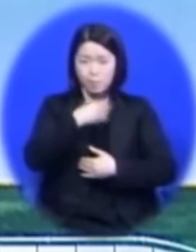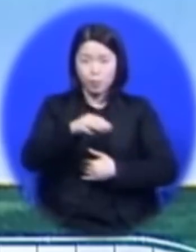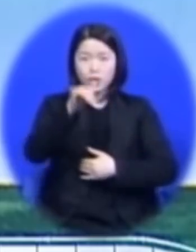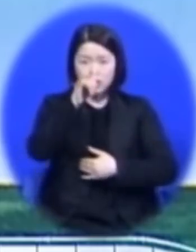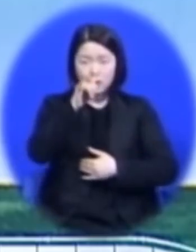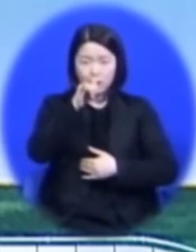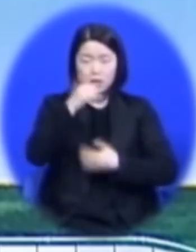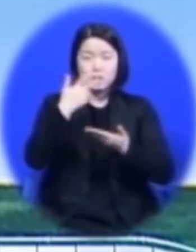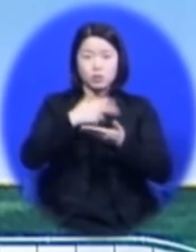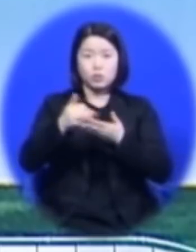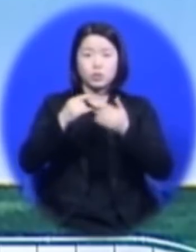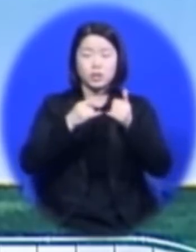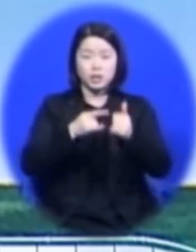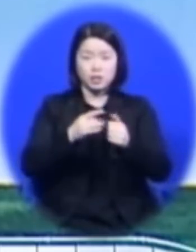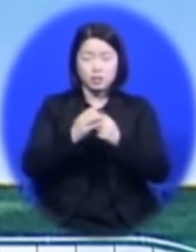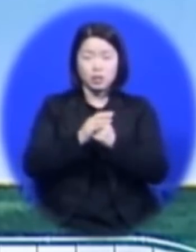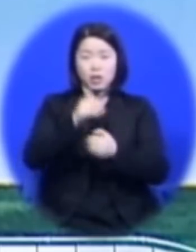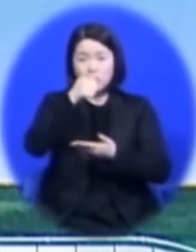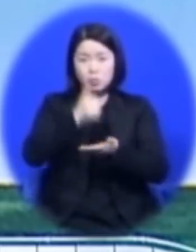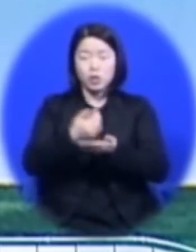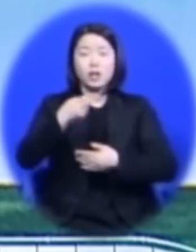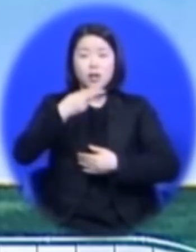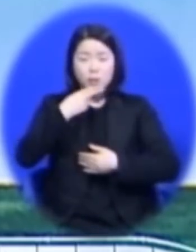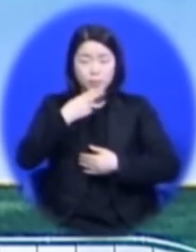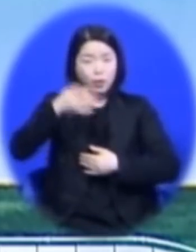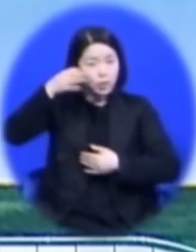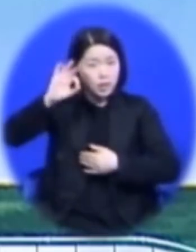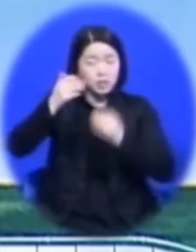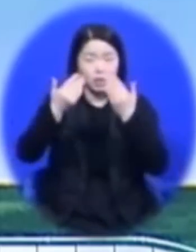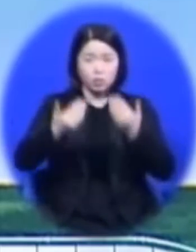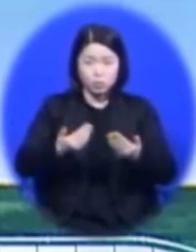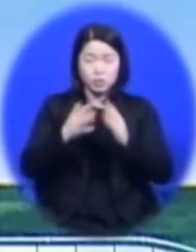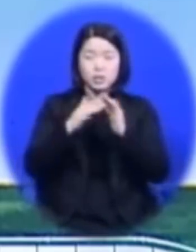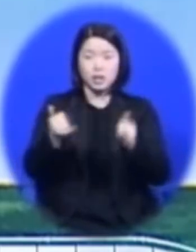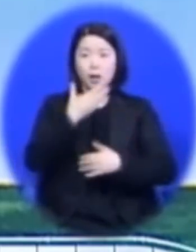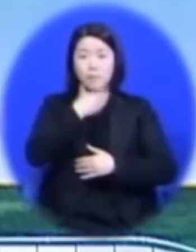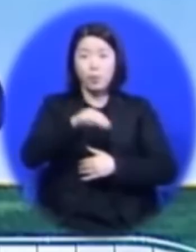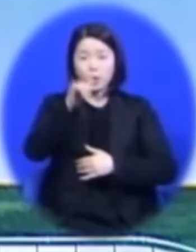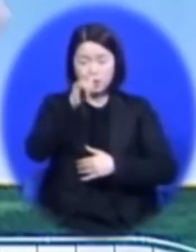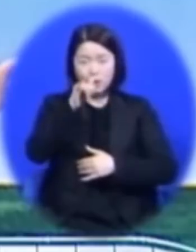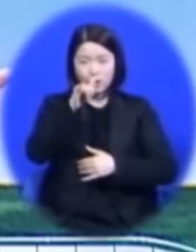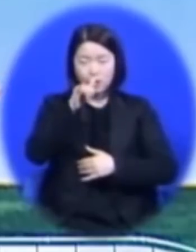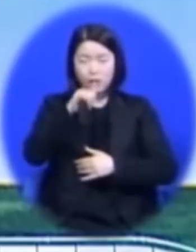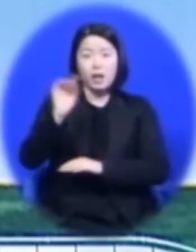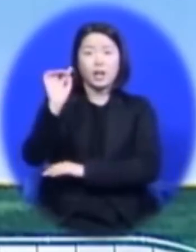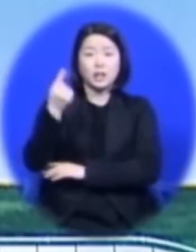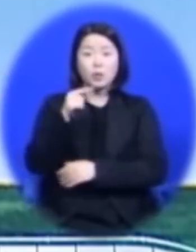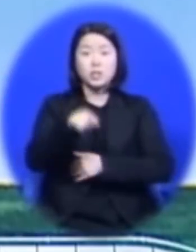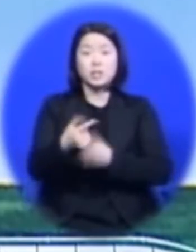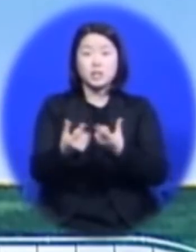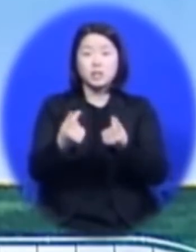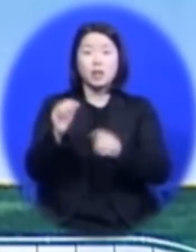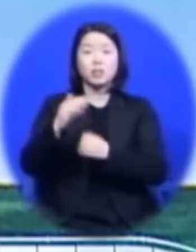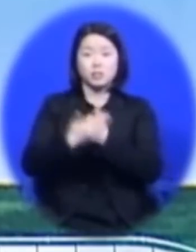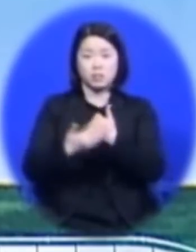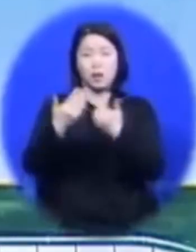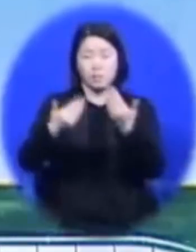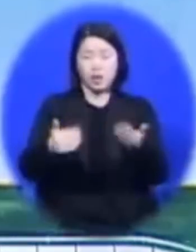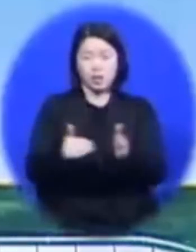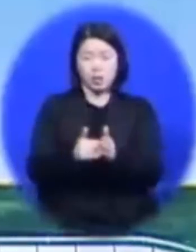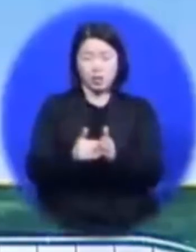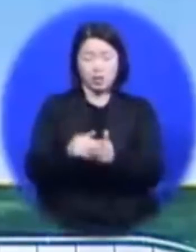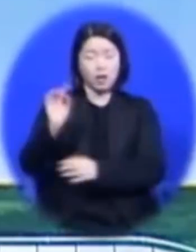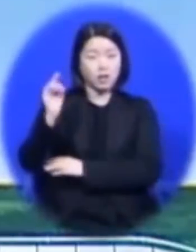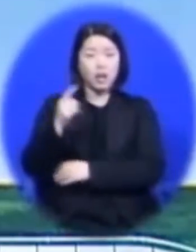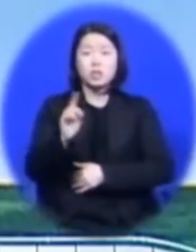있다 주님께서 죄의 없다 고 인정해 주실 사람은 보기 다윗이 그런 은혜를 받았거든 그런데 다윗은